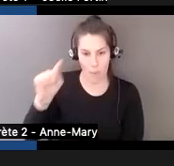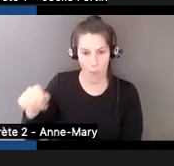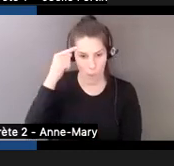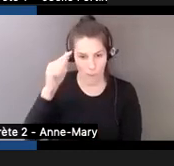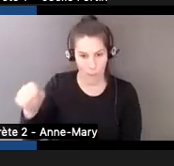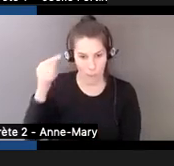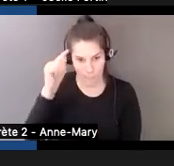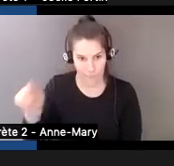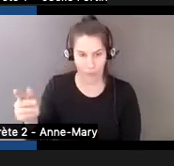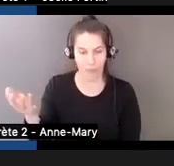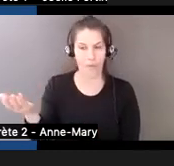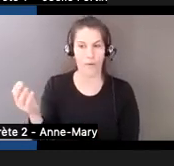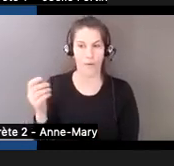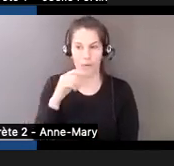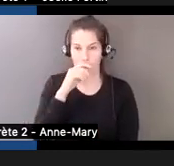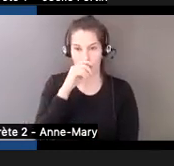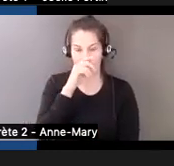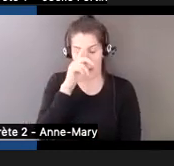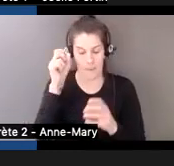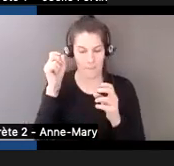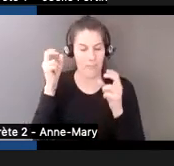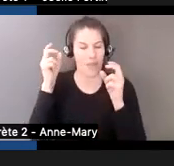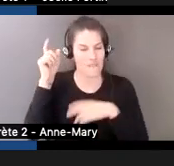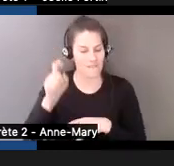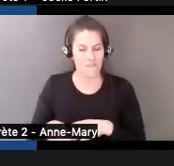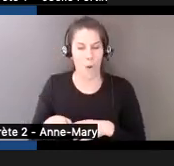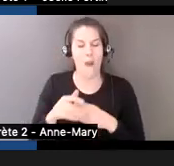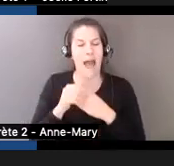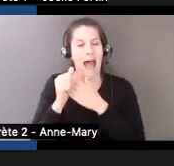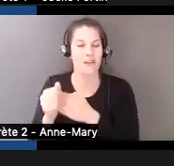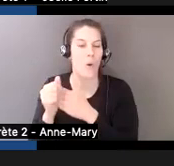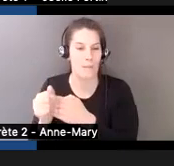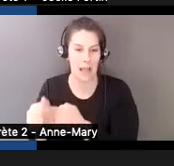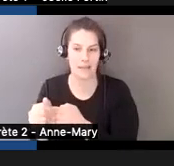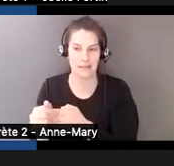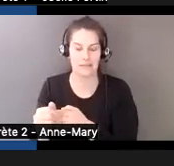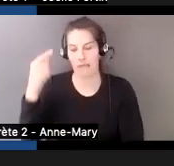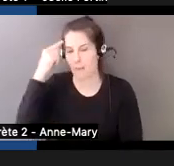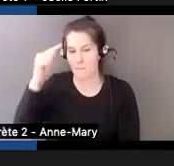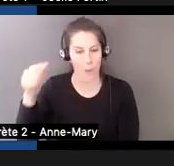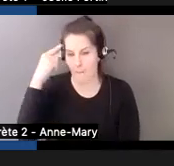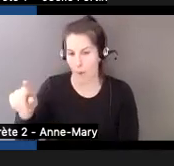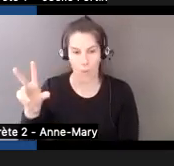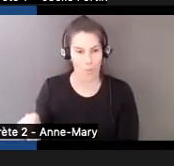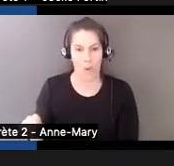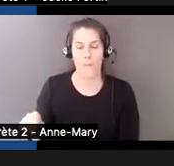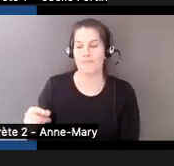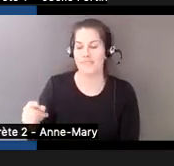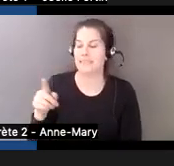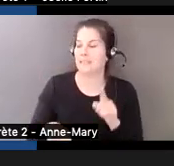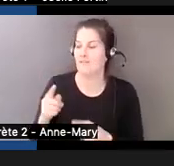vous accompagner d'une certaine manière? Ça, très souvent, on est porté parce que la personne vient d'être diagnostiquée, la